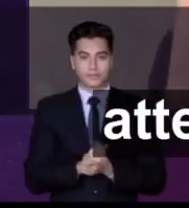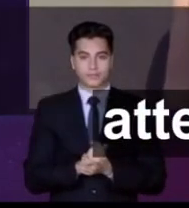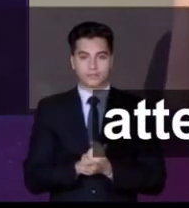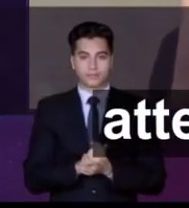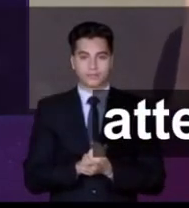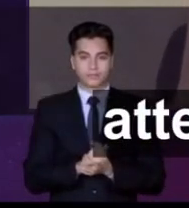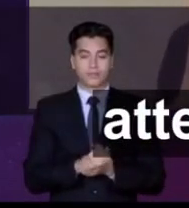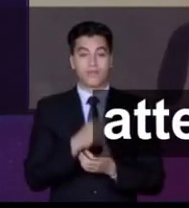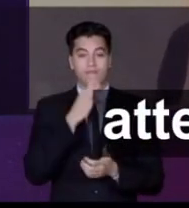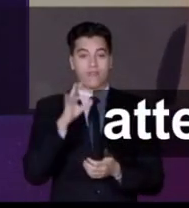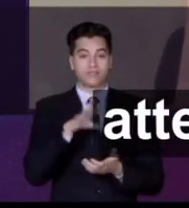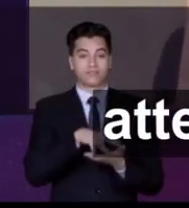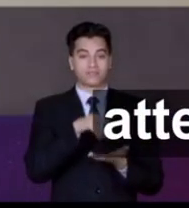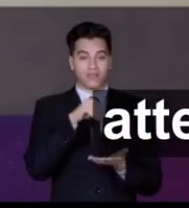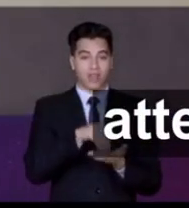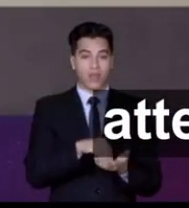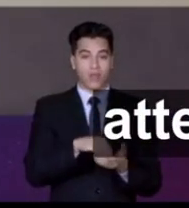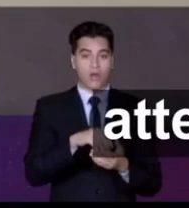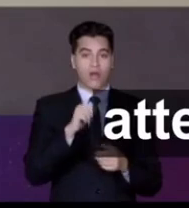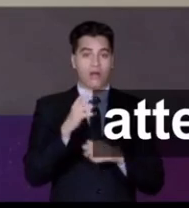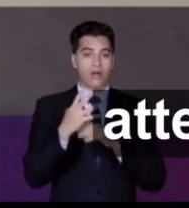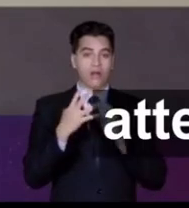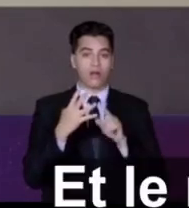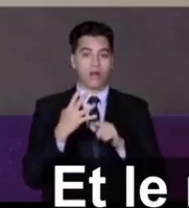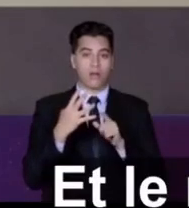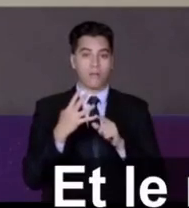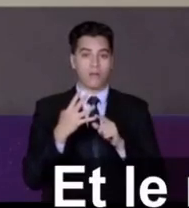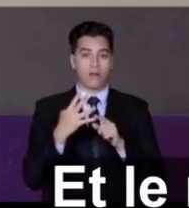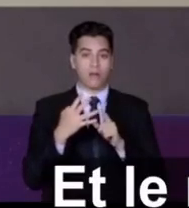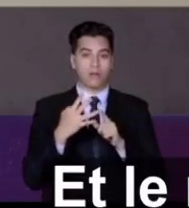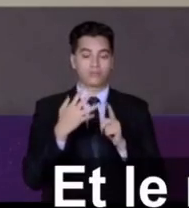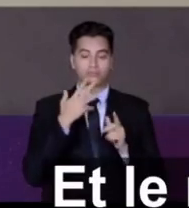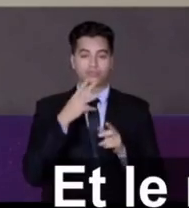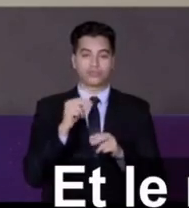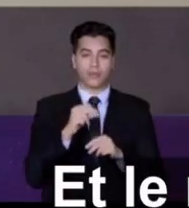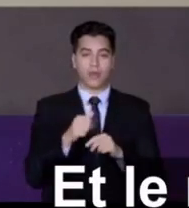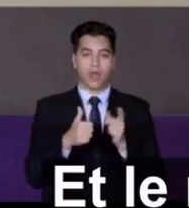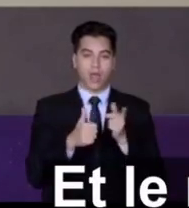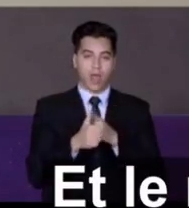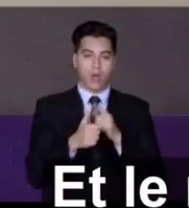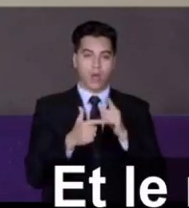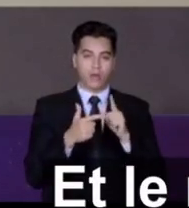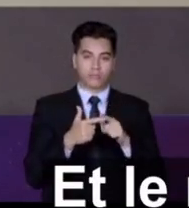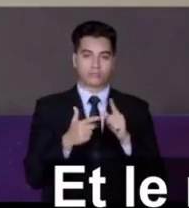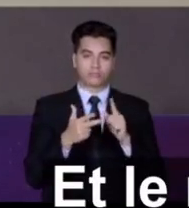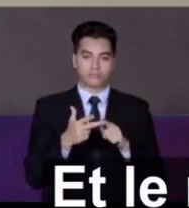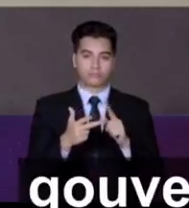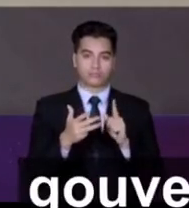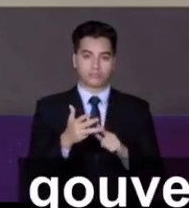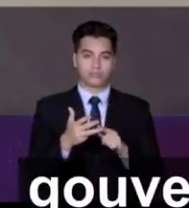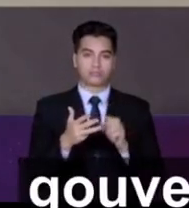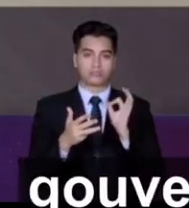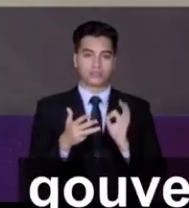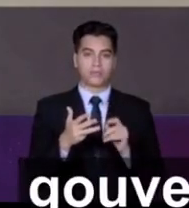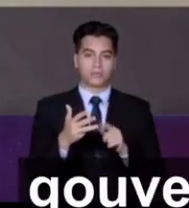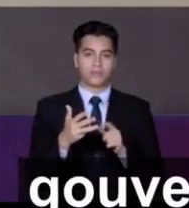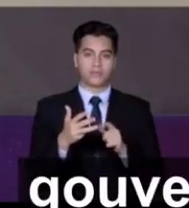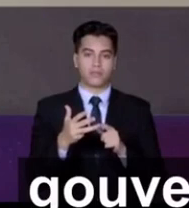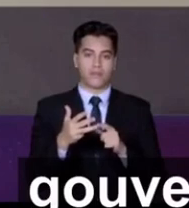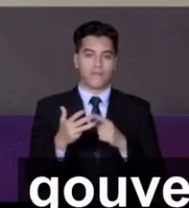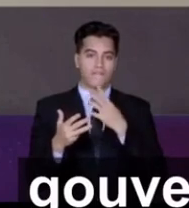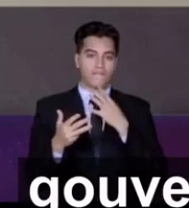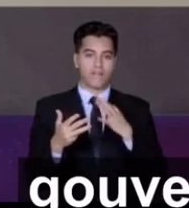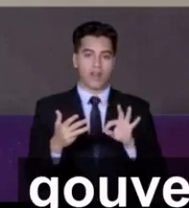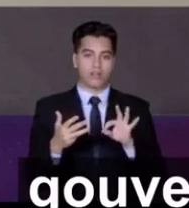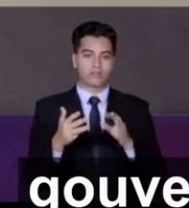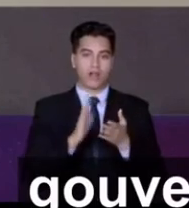فرنسا طبعا من اول الدول، رابع دولة مصابة بفيروس كورونا من اول هذه الكارثة،